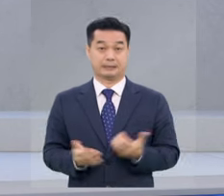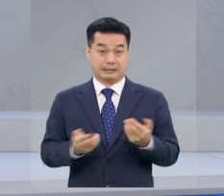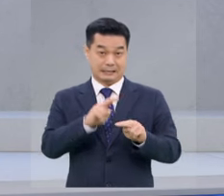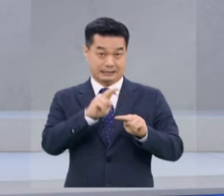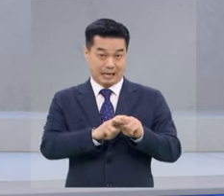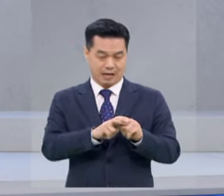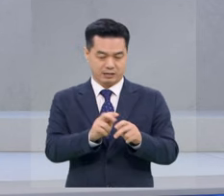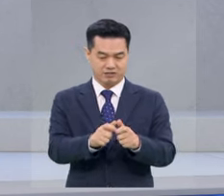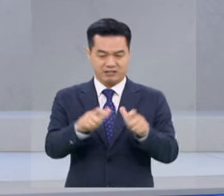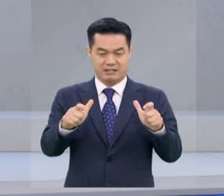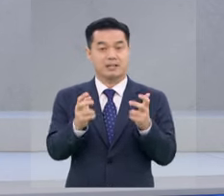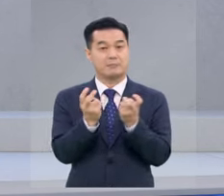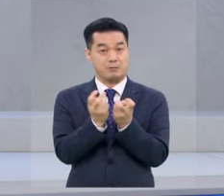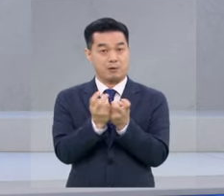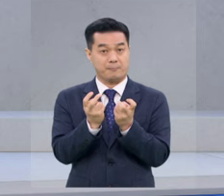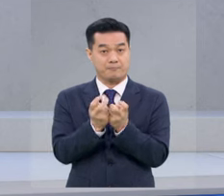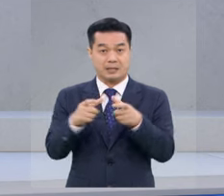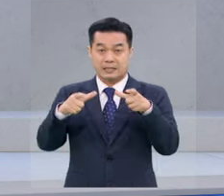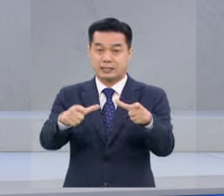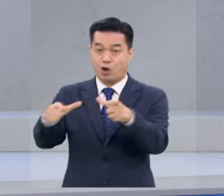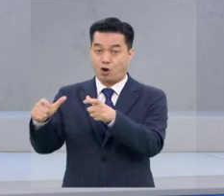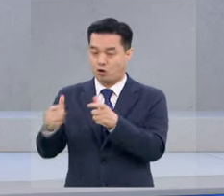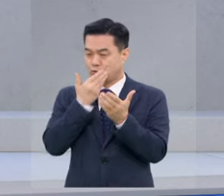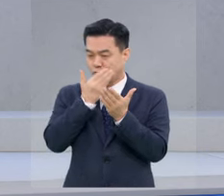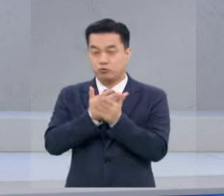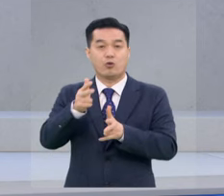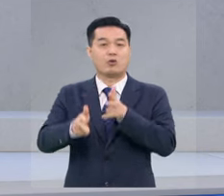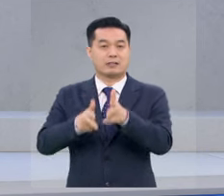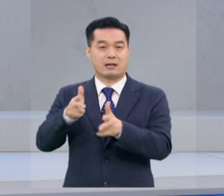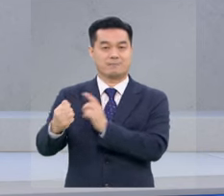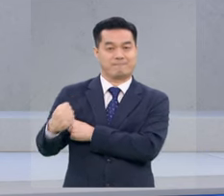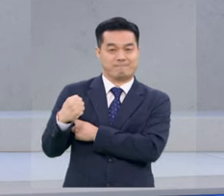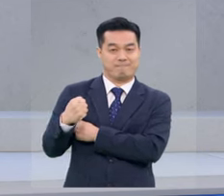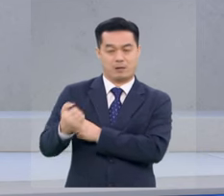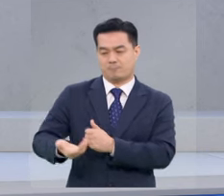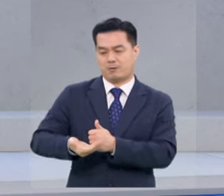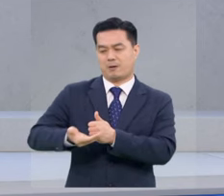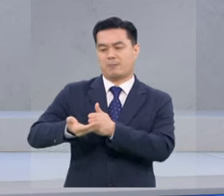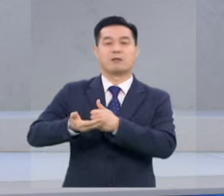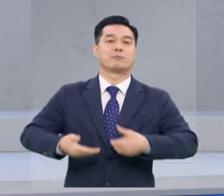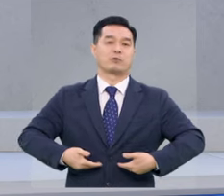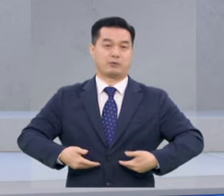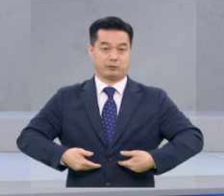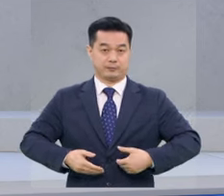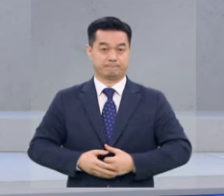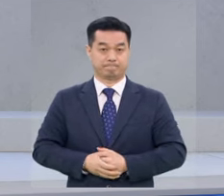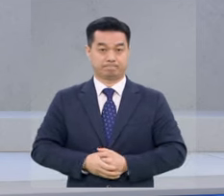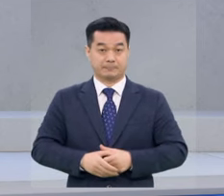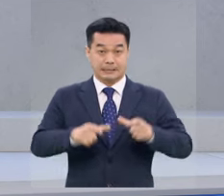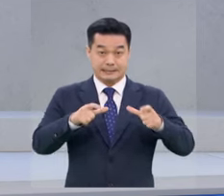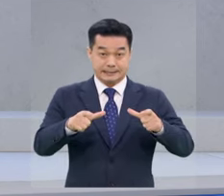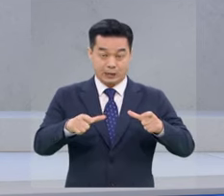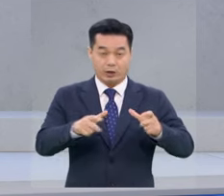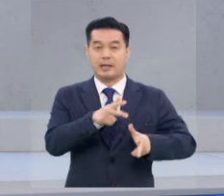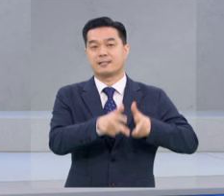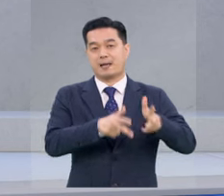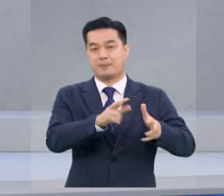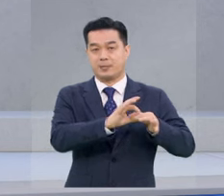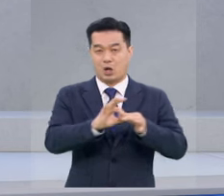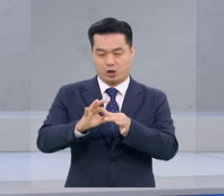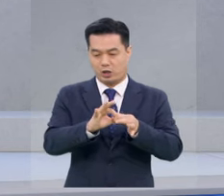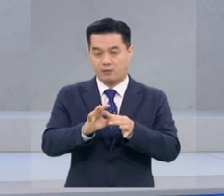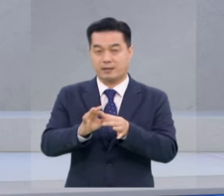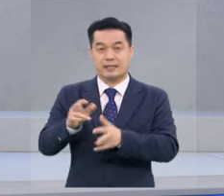늘리려면 지역의 주요 거점 산업의 영양 강화가 필요합니다 지역 기반 산업과 연계한 산업